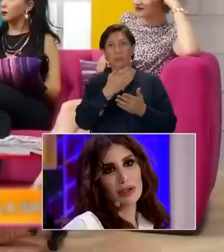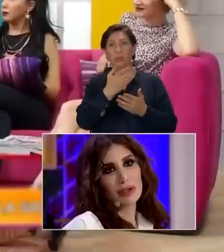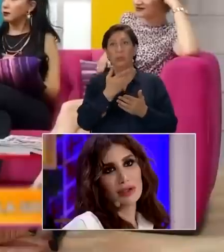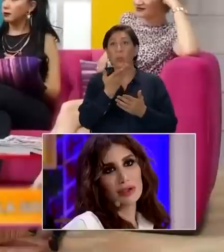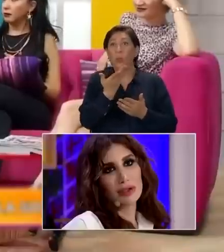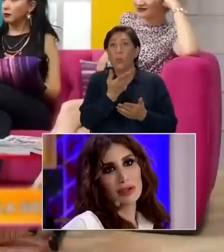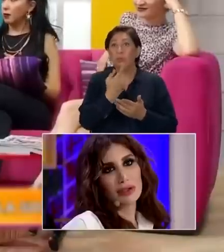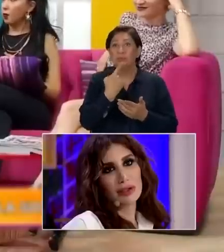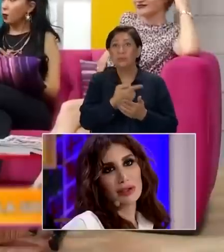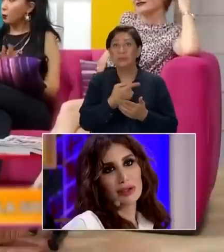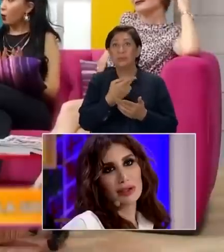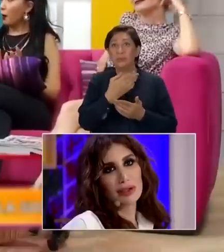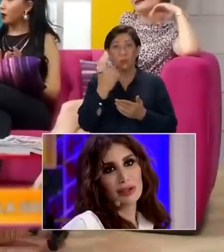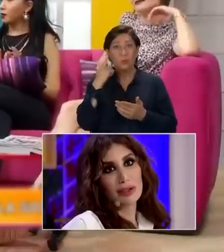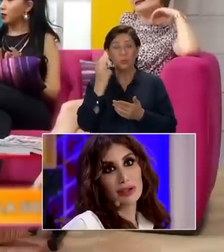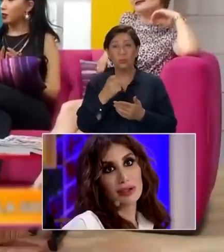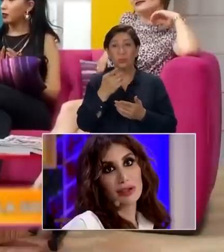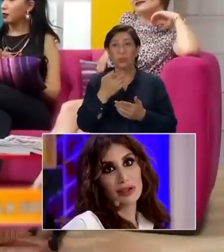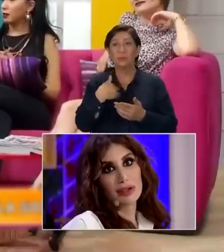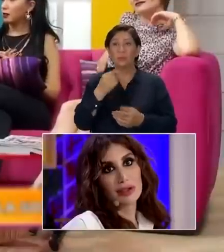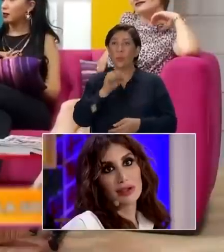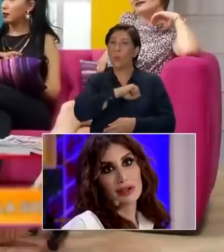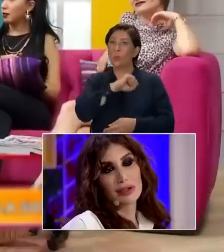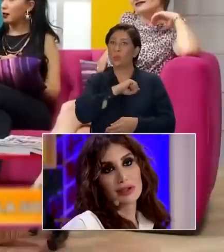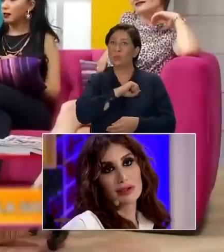ne dedi? Bak, ödümü bak, kopardın Can.